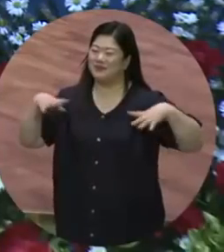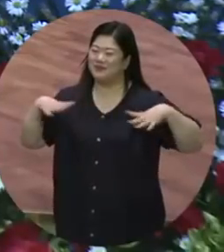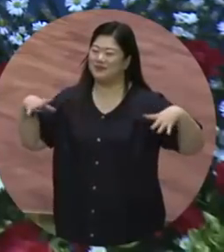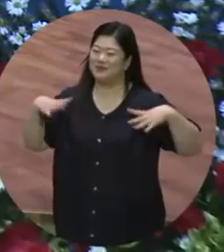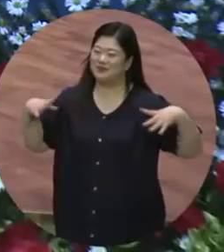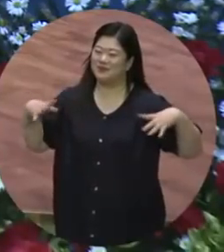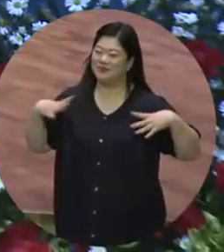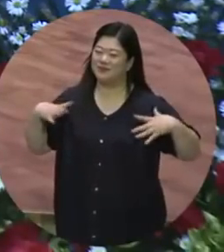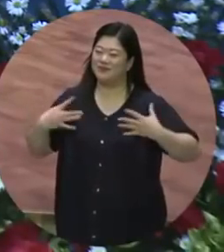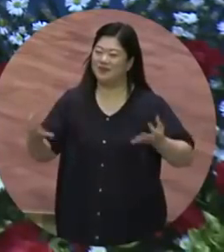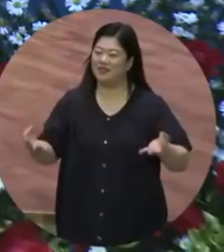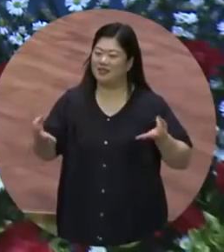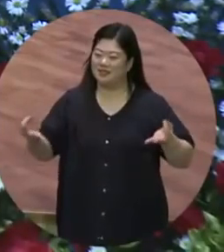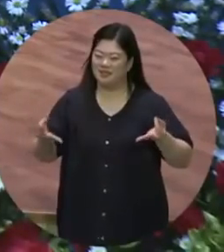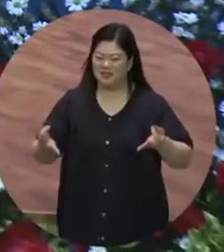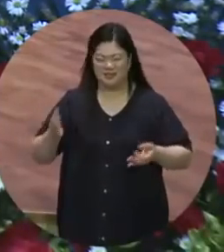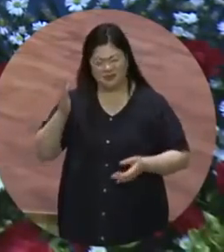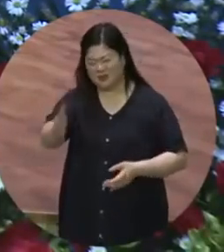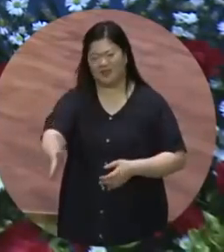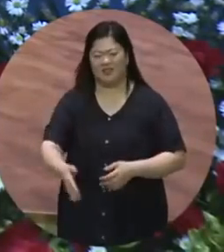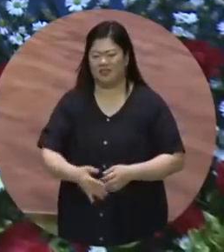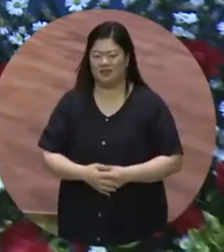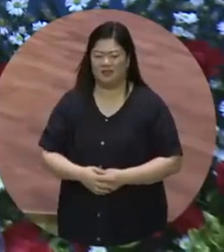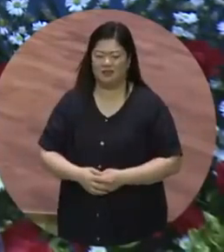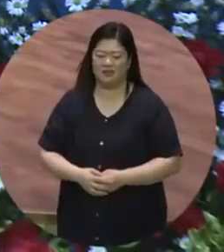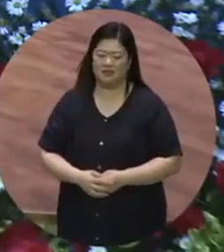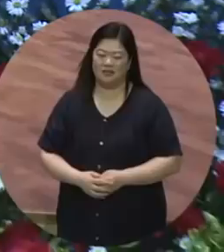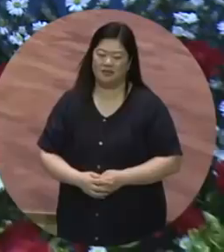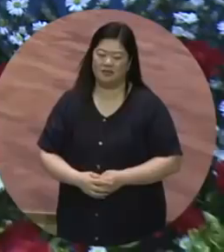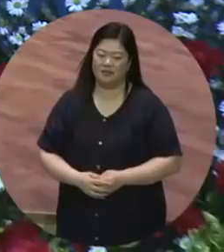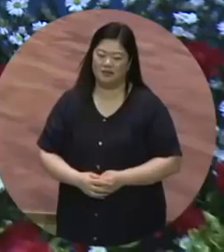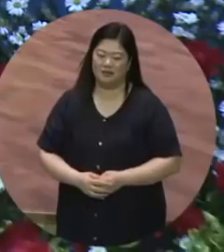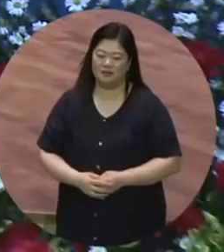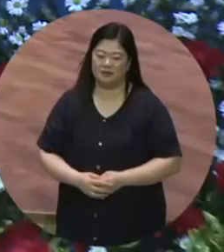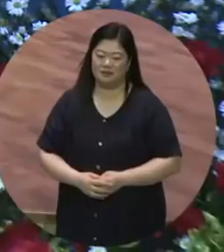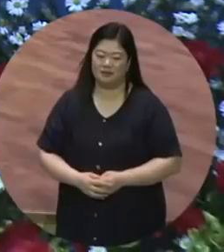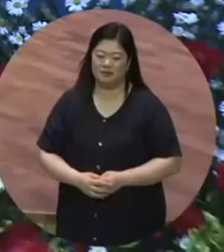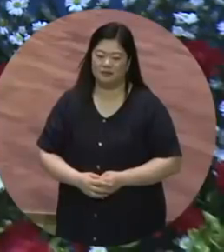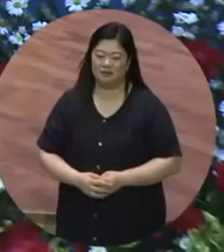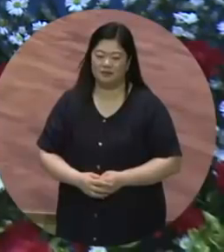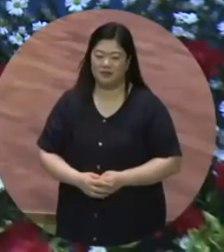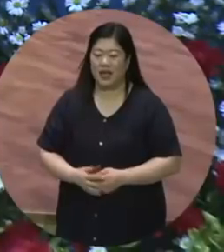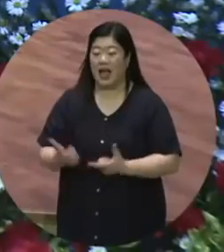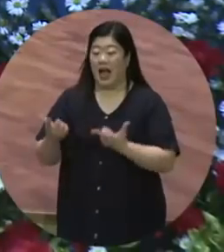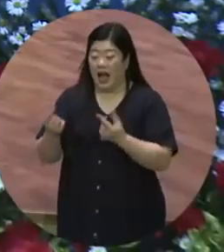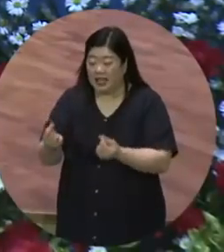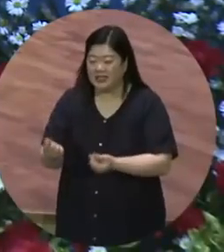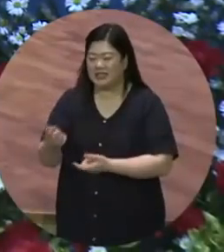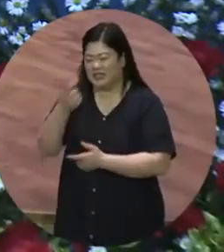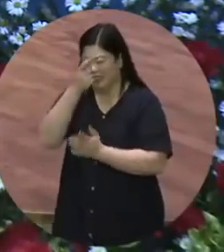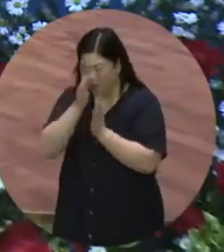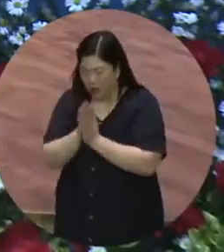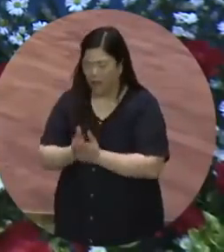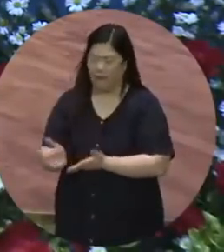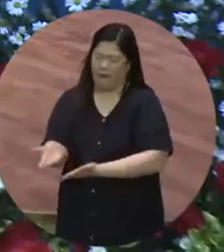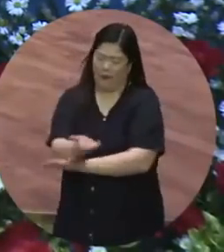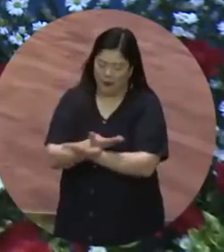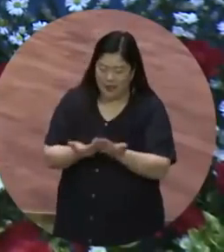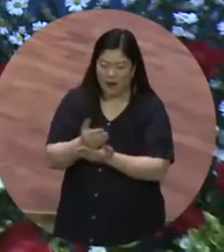다 참여해서 다 같이 참여해서 같이 기도하고 같이 교제하고 같이 사랑을